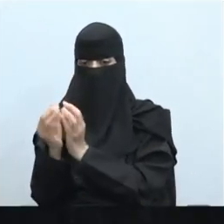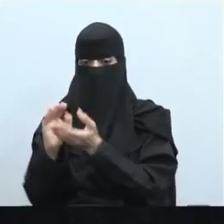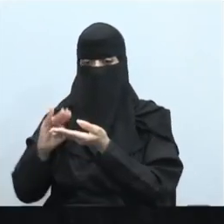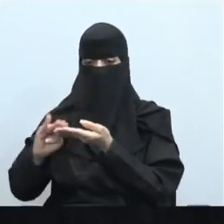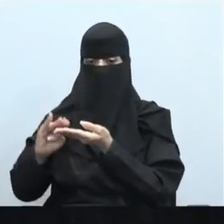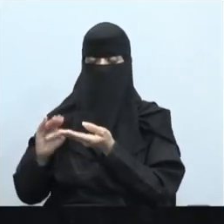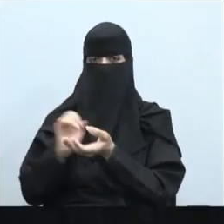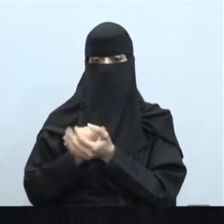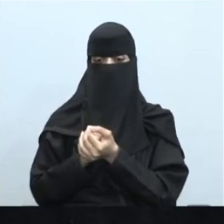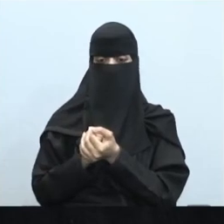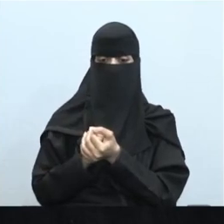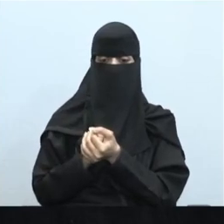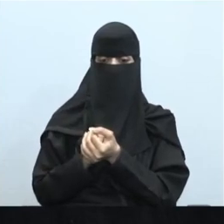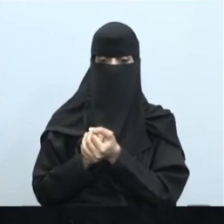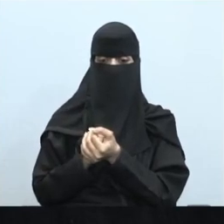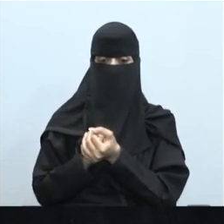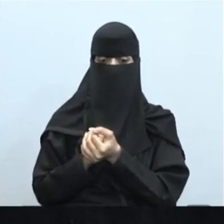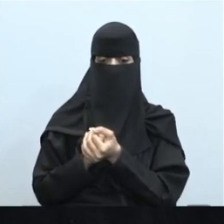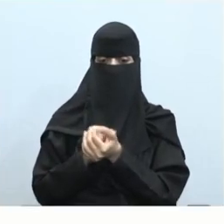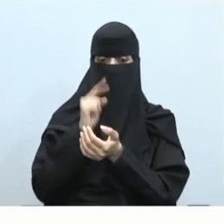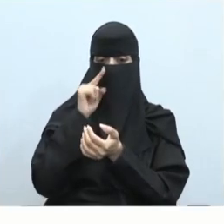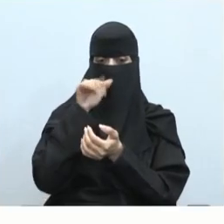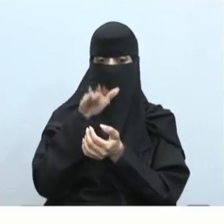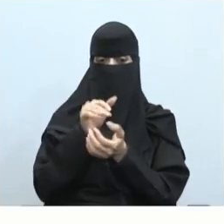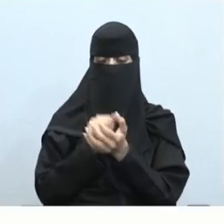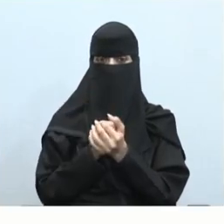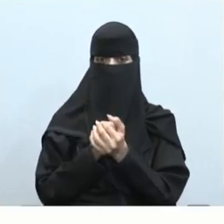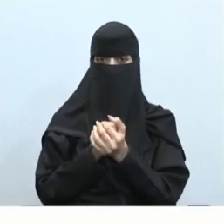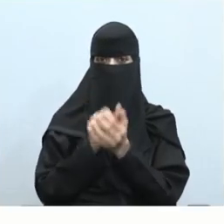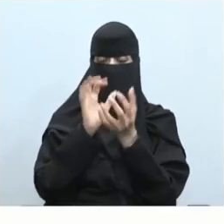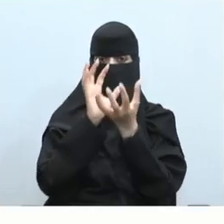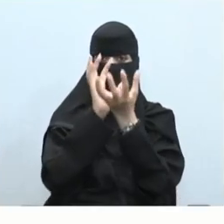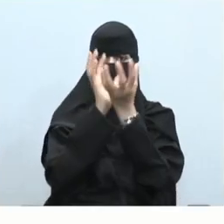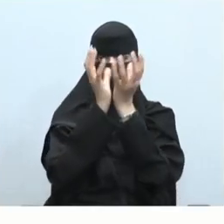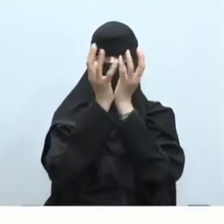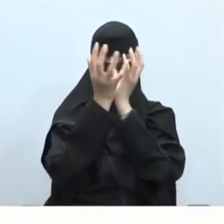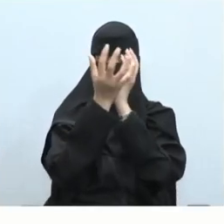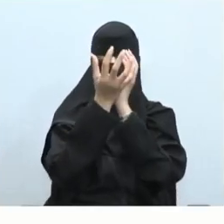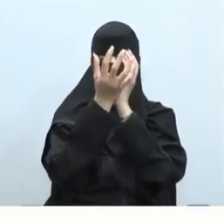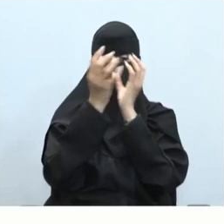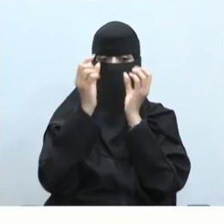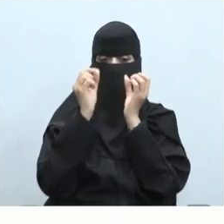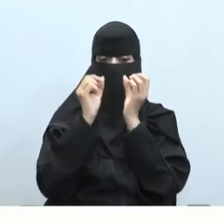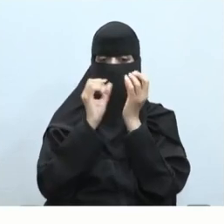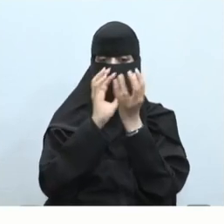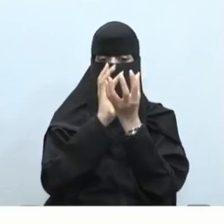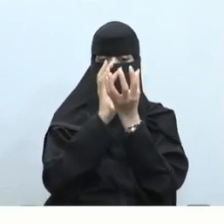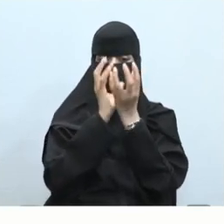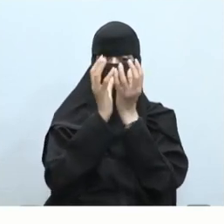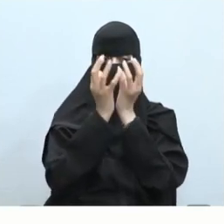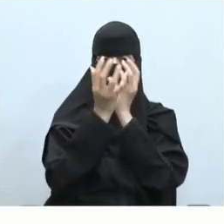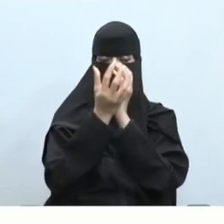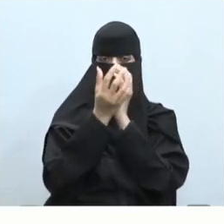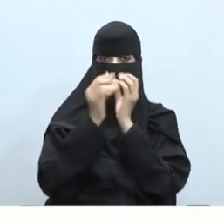وحجم المشتري ونلاحظ ايضا حجم الكواكب من الارض ونلاحظ حجم الارض